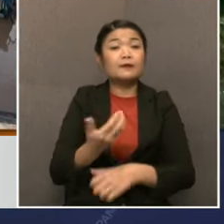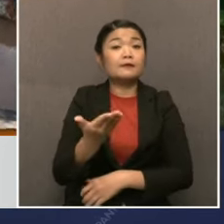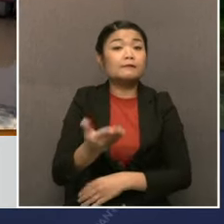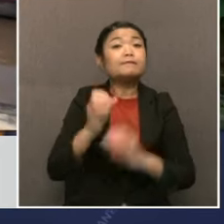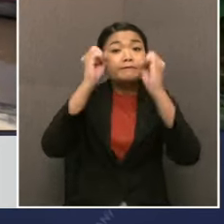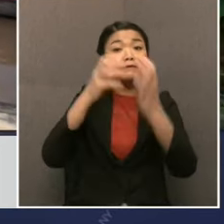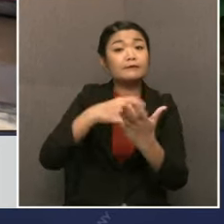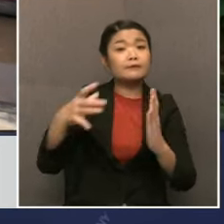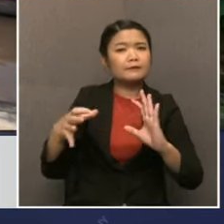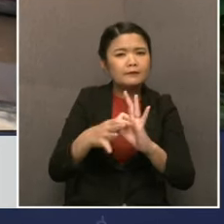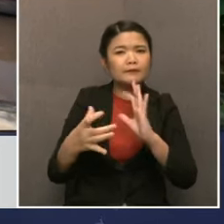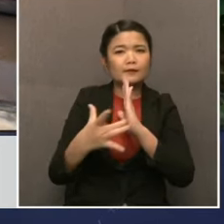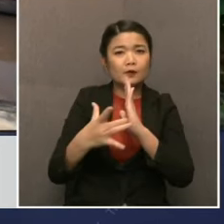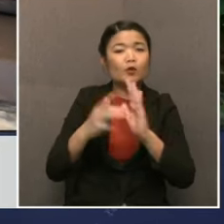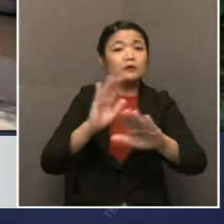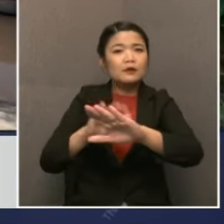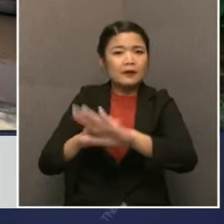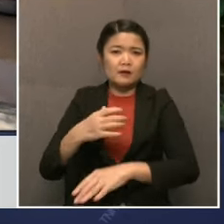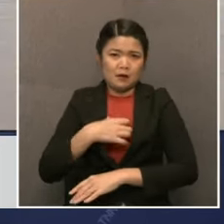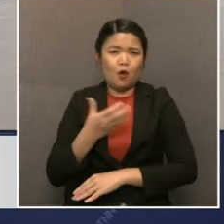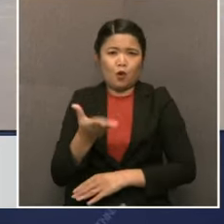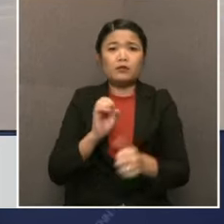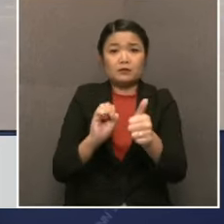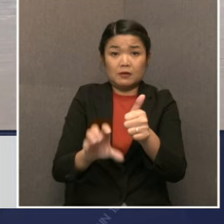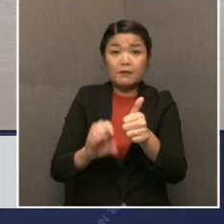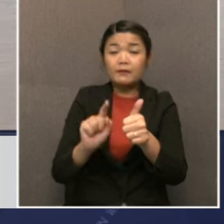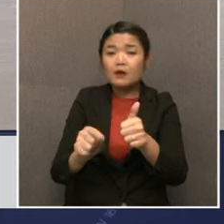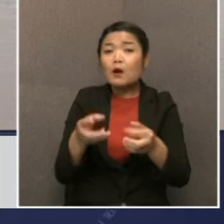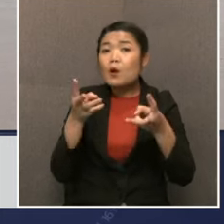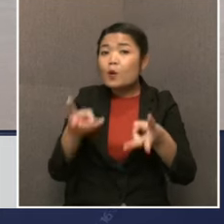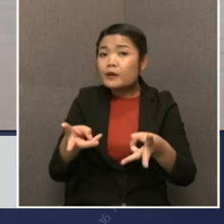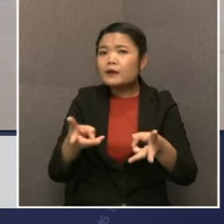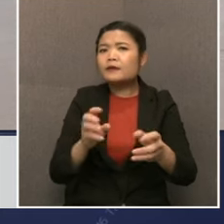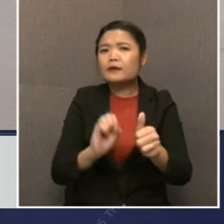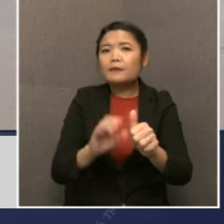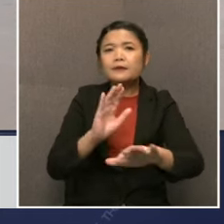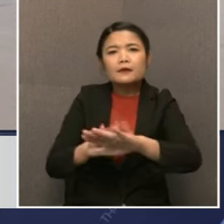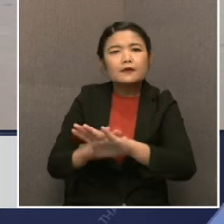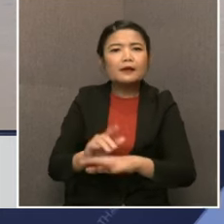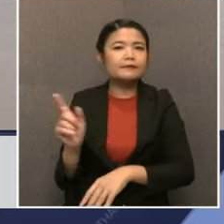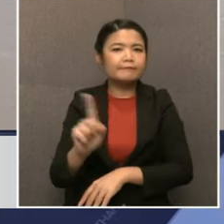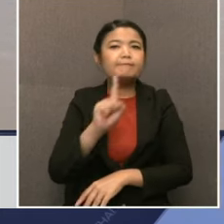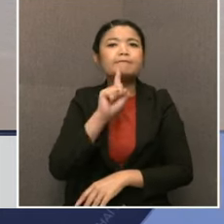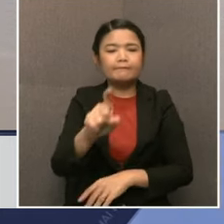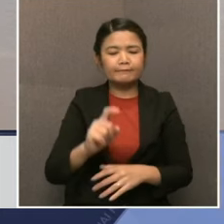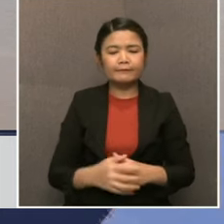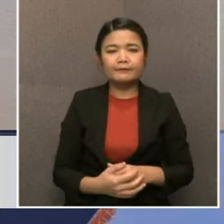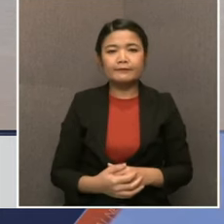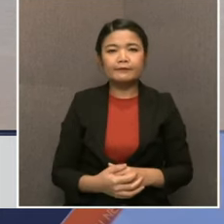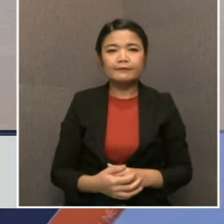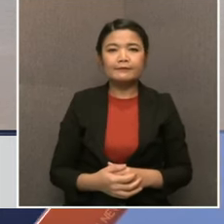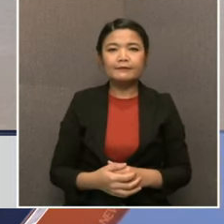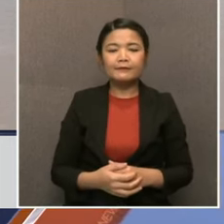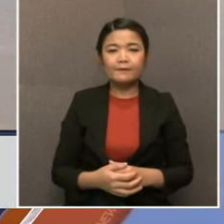ารเตือนภัยอยากให้บ่วนทุ์ร that we can take a look at